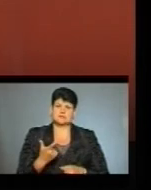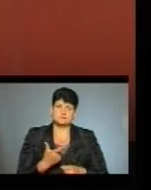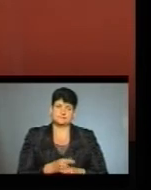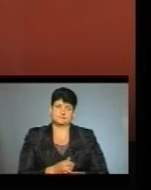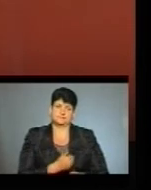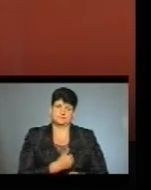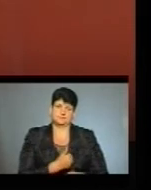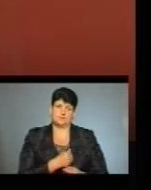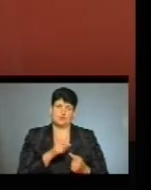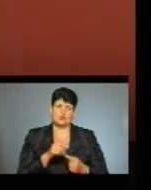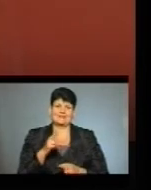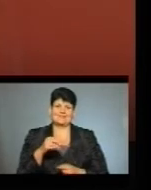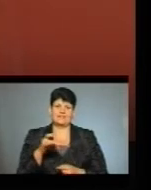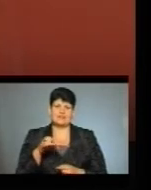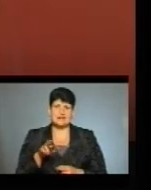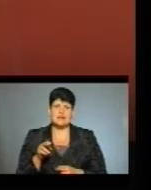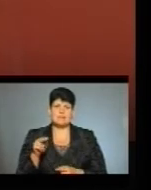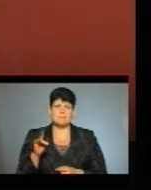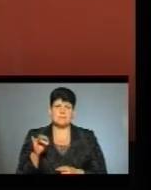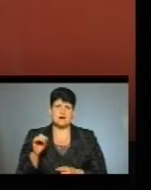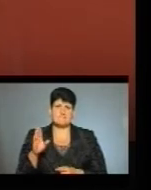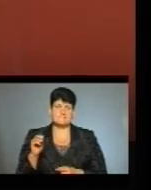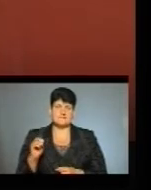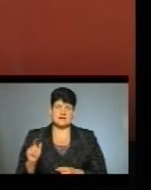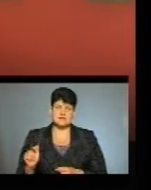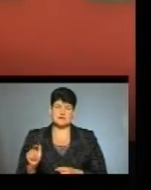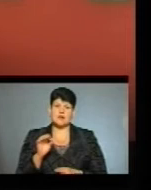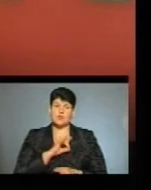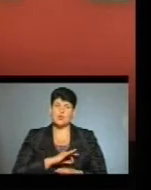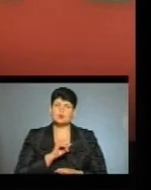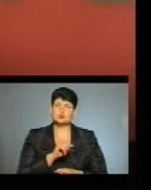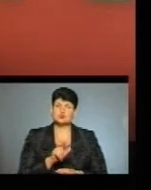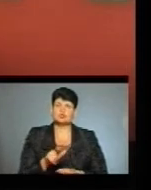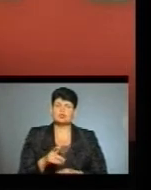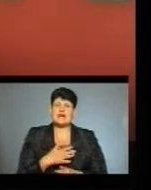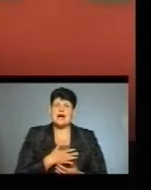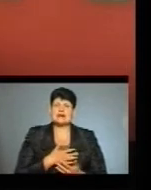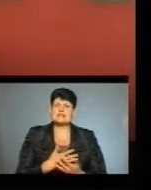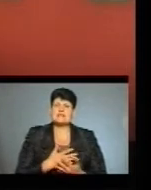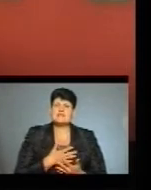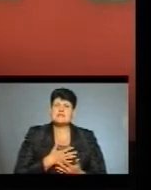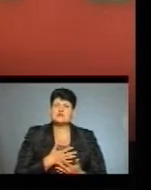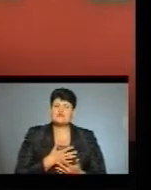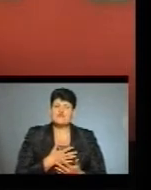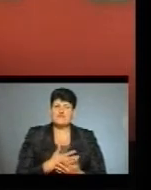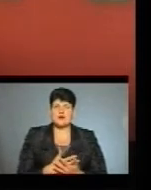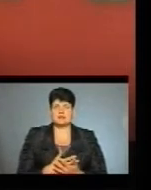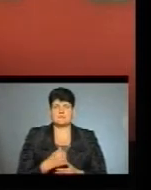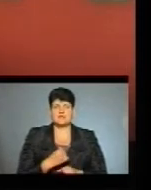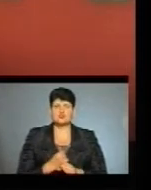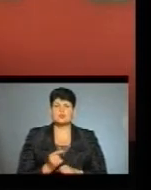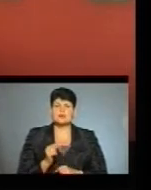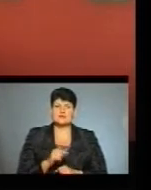проти дифтерії і правцю. На користь того, щоб люди активізувалися, і працює і те,